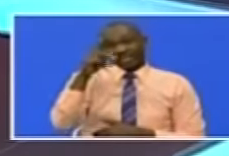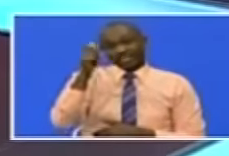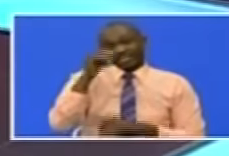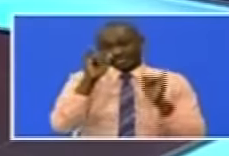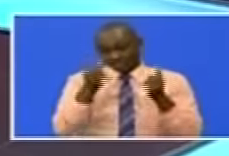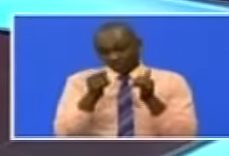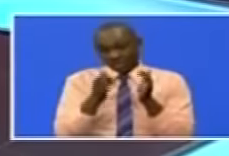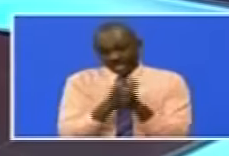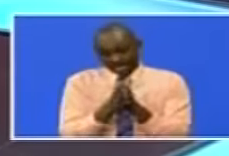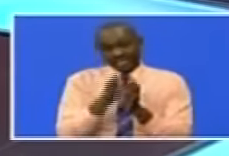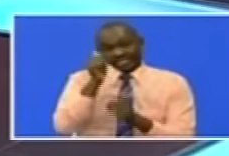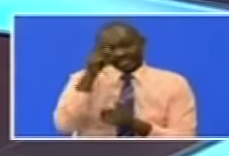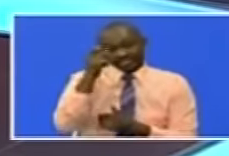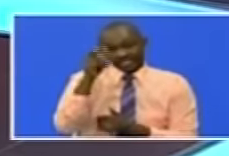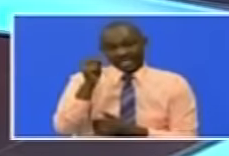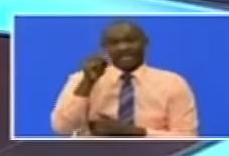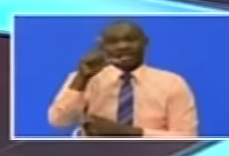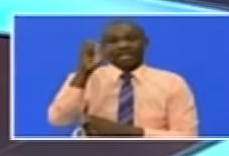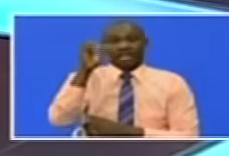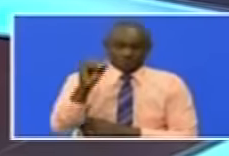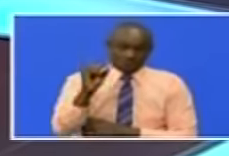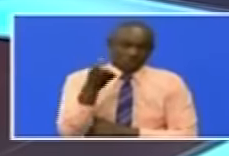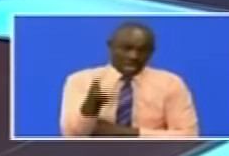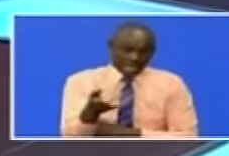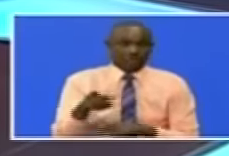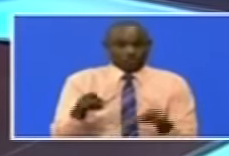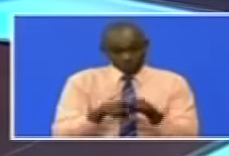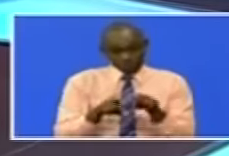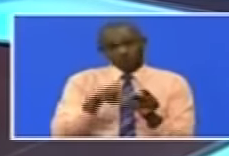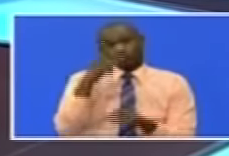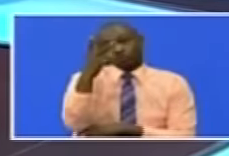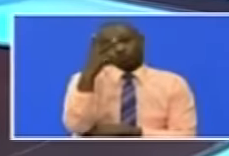News, at KTN Leo, ama at M Kapombe, ama pia kupitia nambari